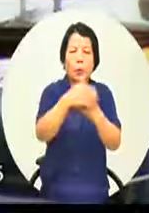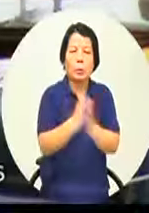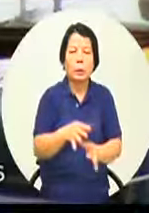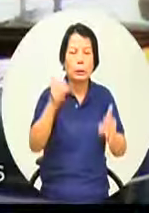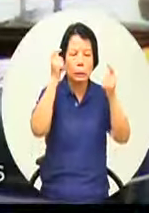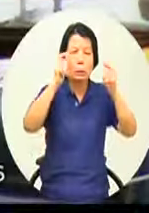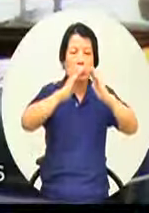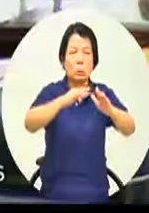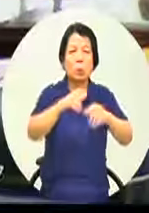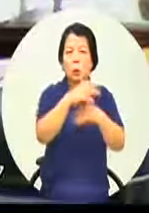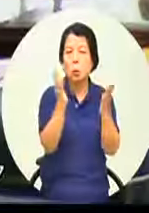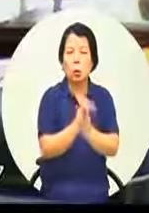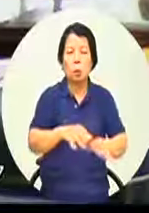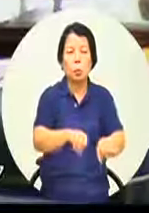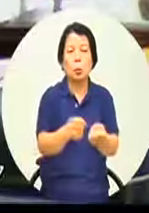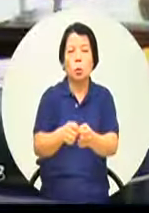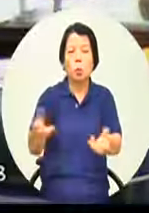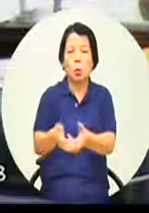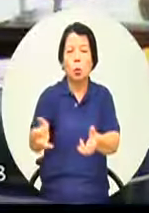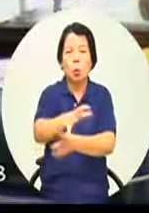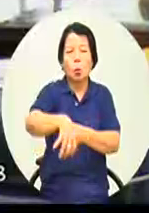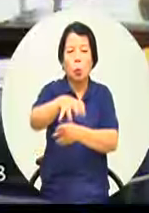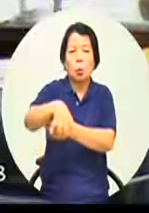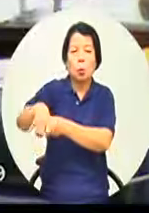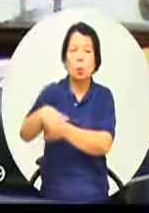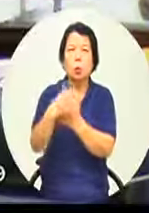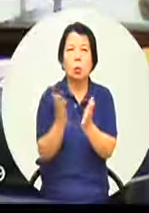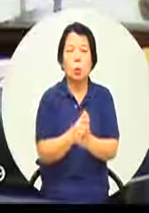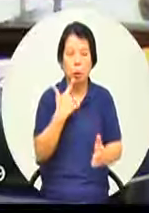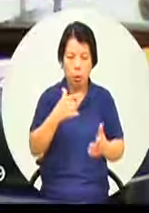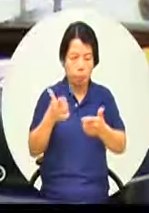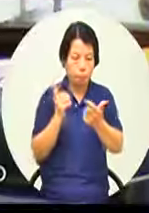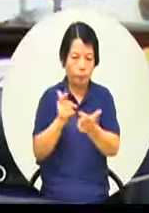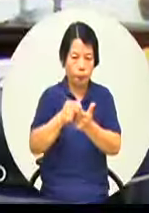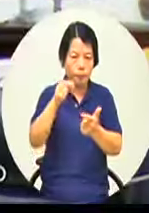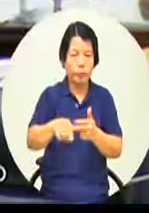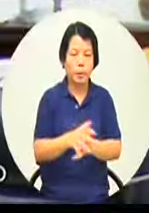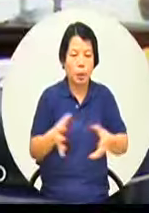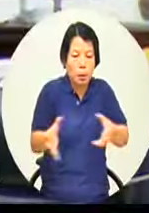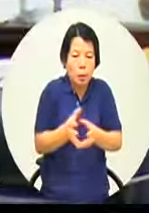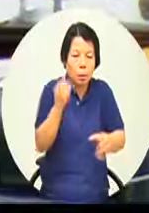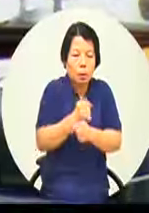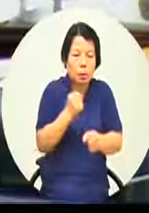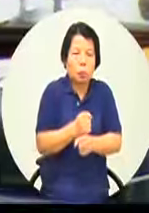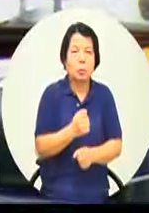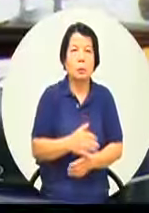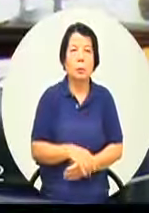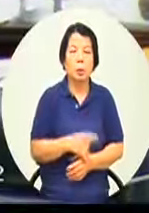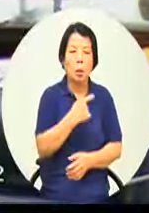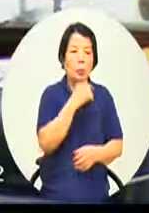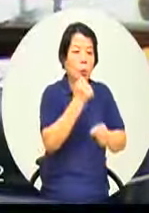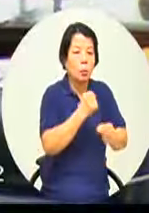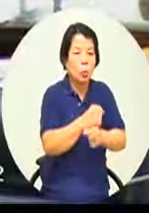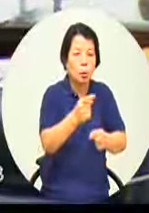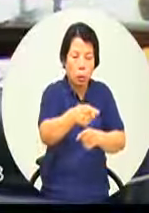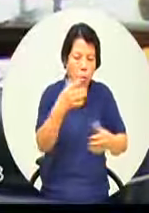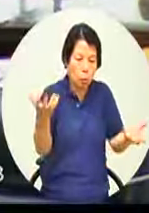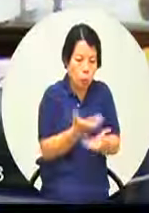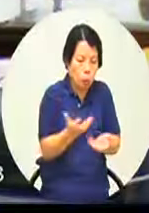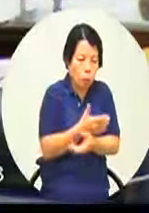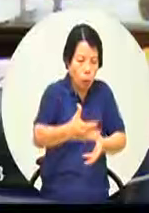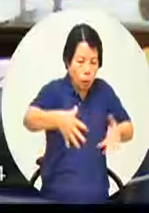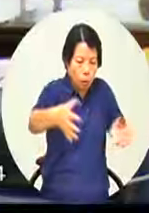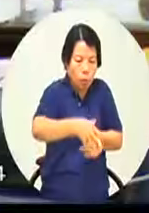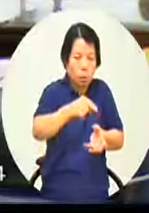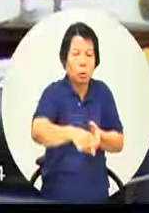面温的打钢的底下哦哦哦哦哦的喝啊。那我的意思是说，可不可以一起做结合？因这个对，您往个对，我觉得这也是